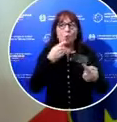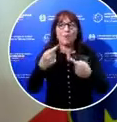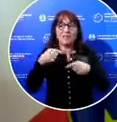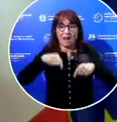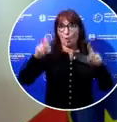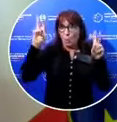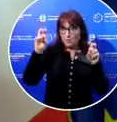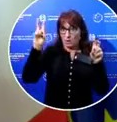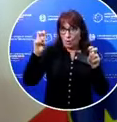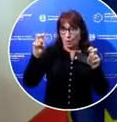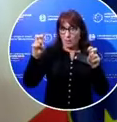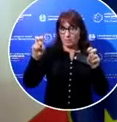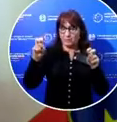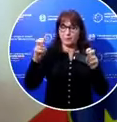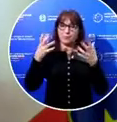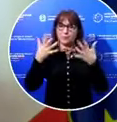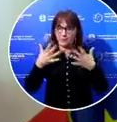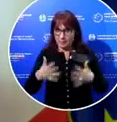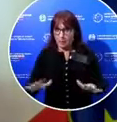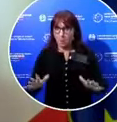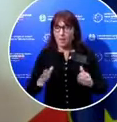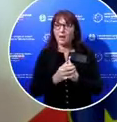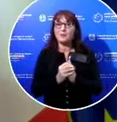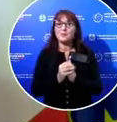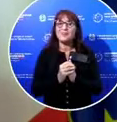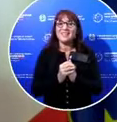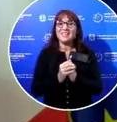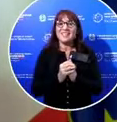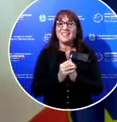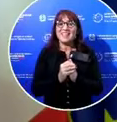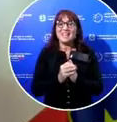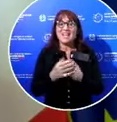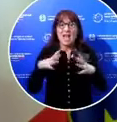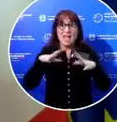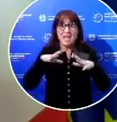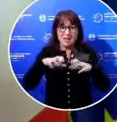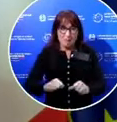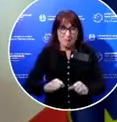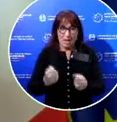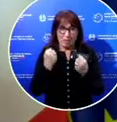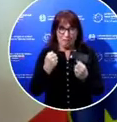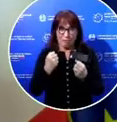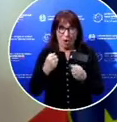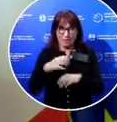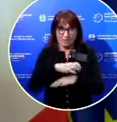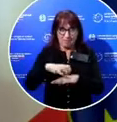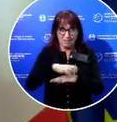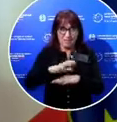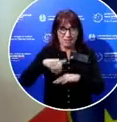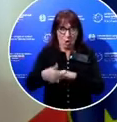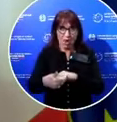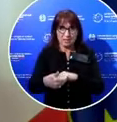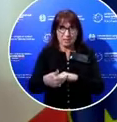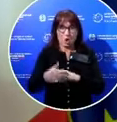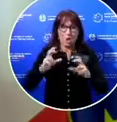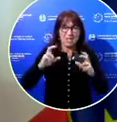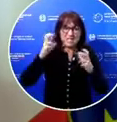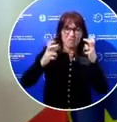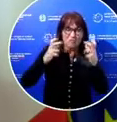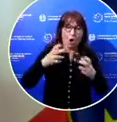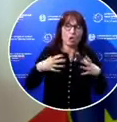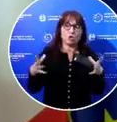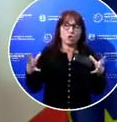temi. Concludo riaffermando il saldo impegno del Ministero degli Affari Esteri nello sforzo collettivo per